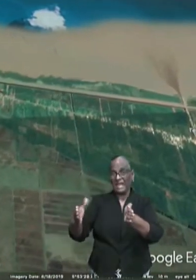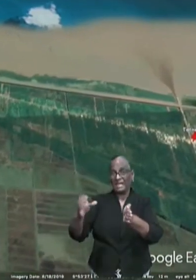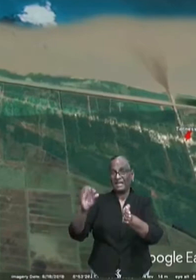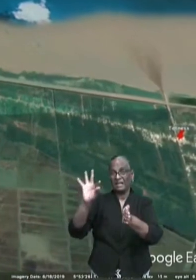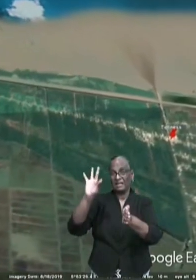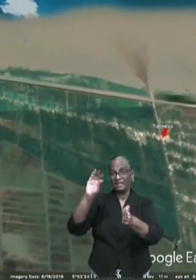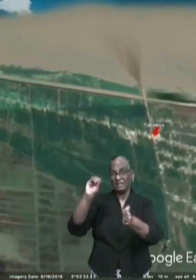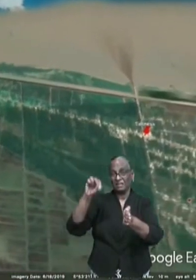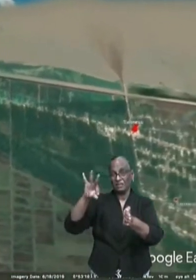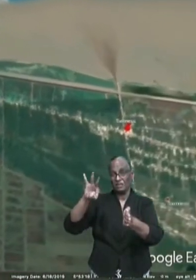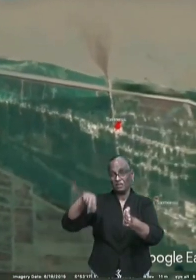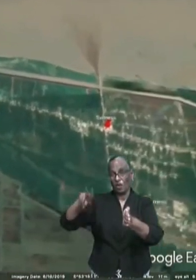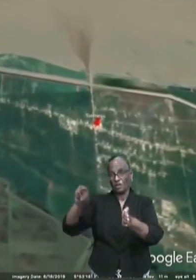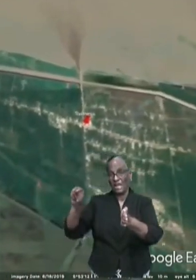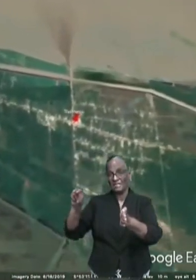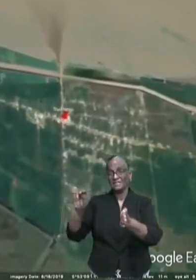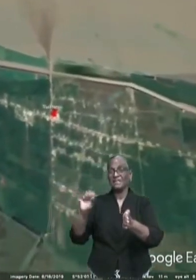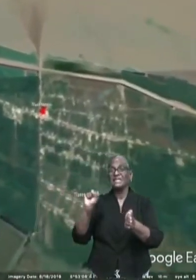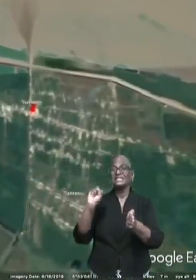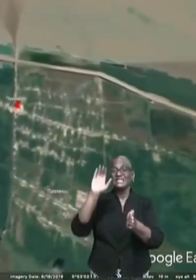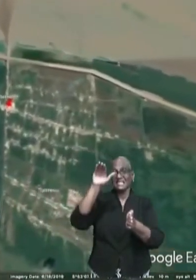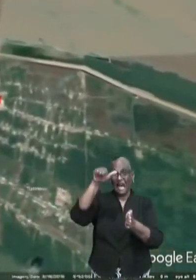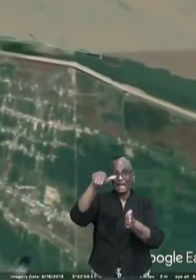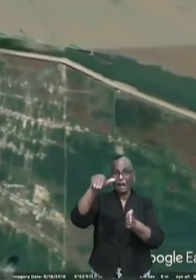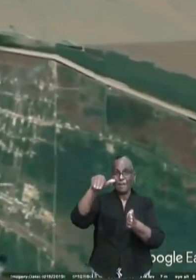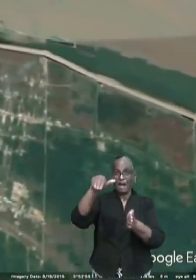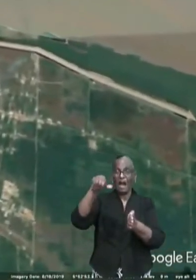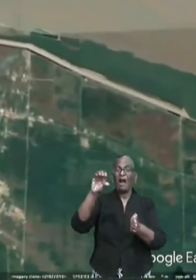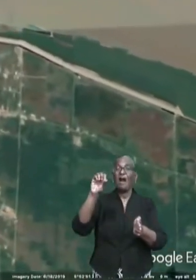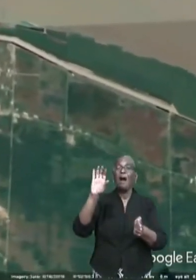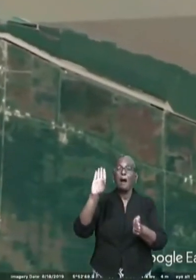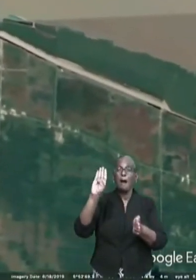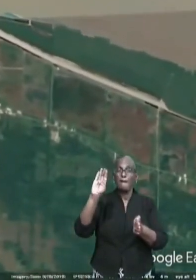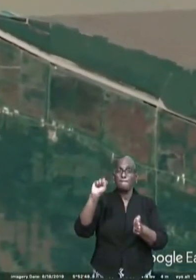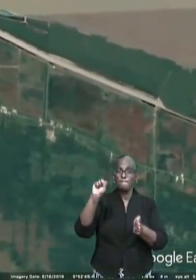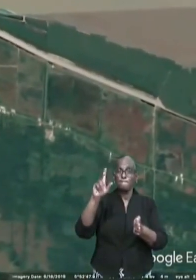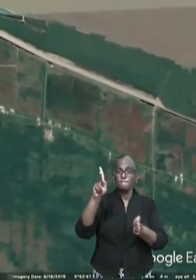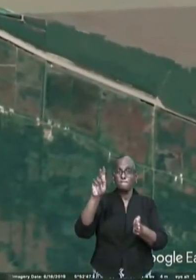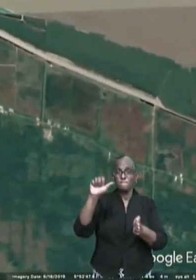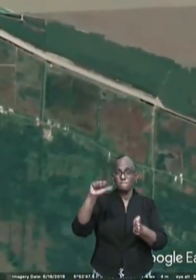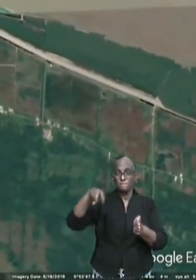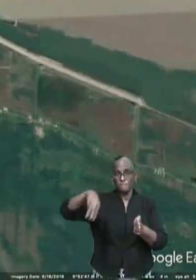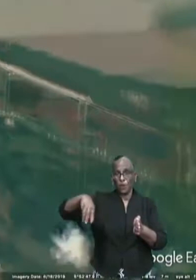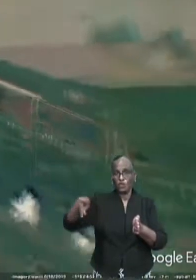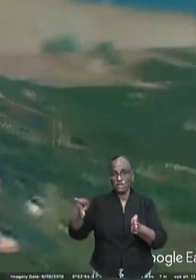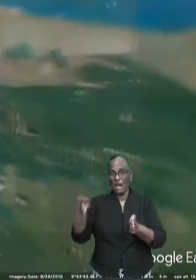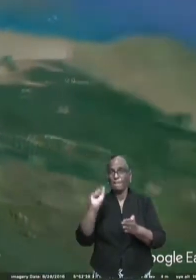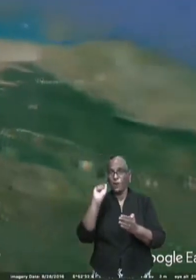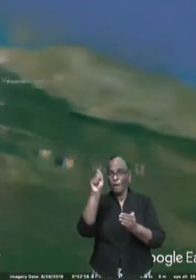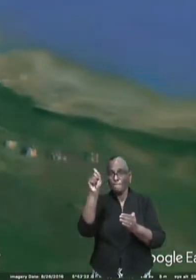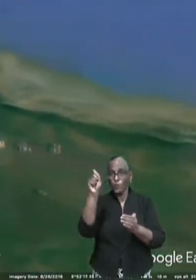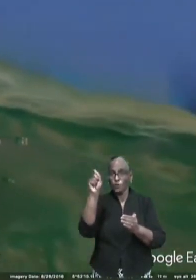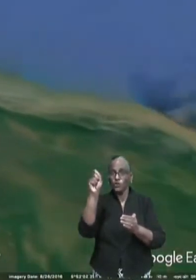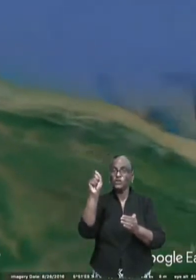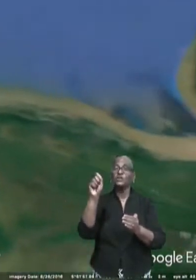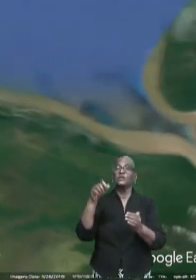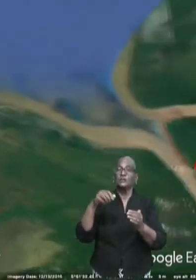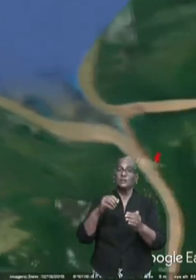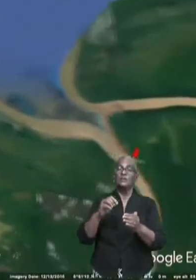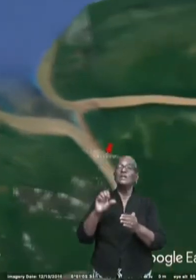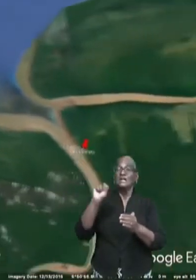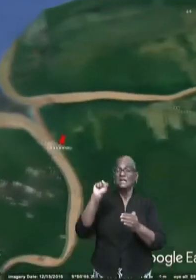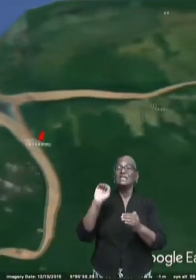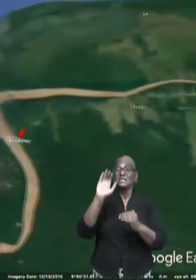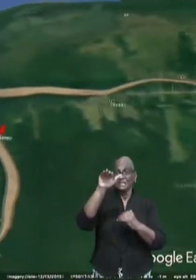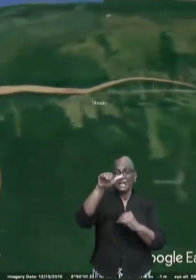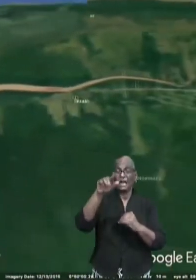het district Saramaka hebben we de Boskamp, een checkpoint, de Monkshoop. Is